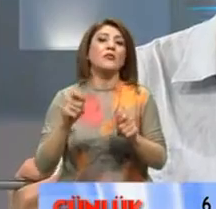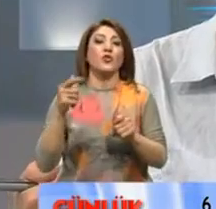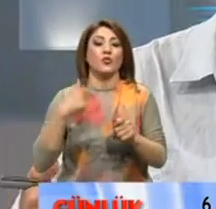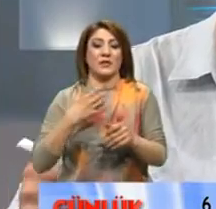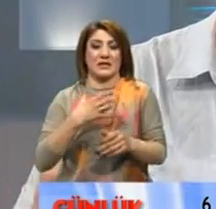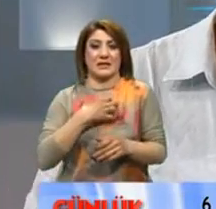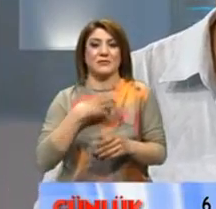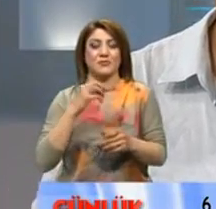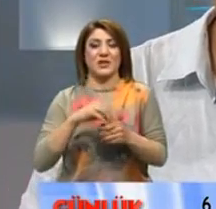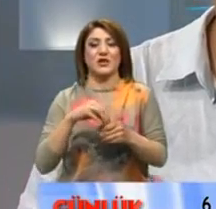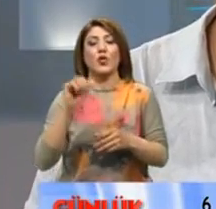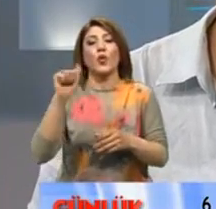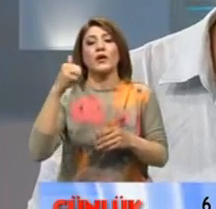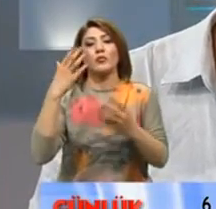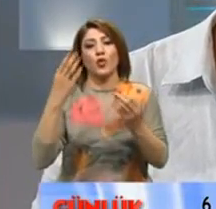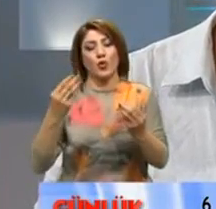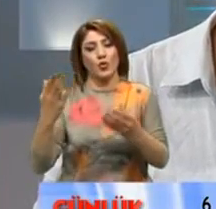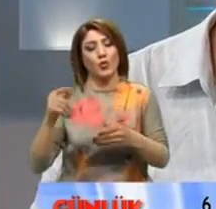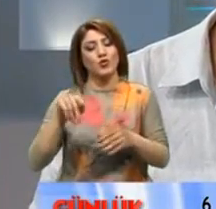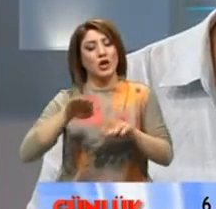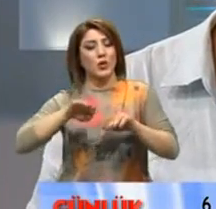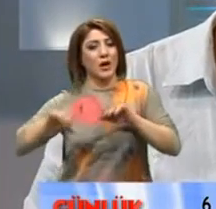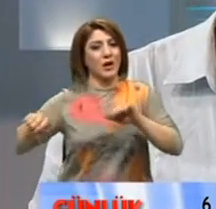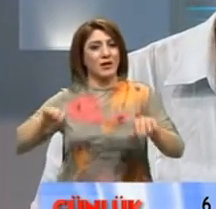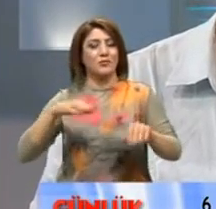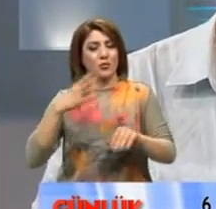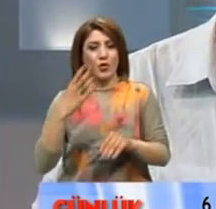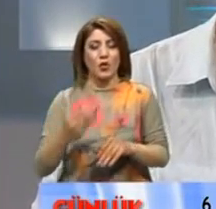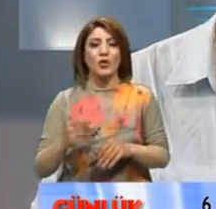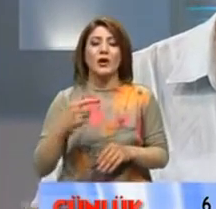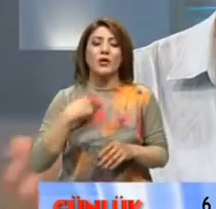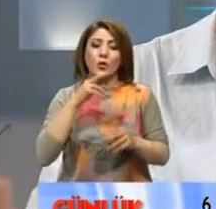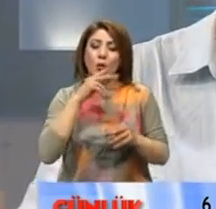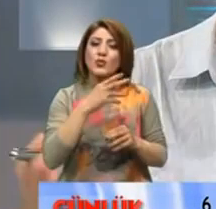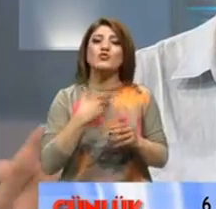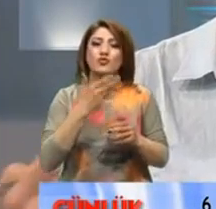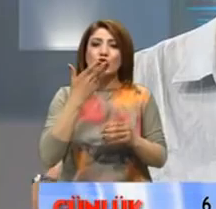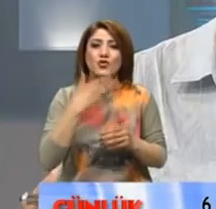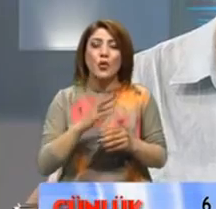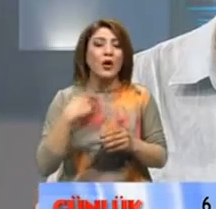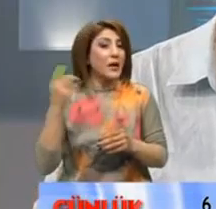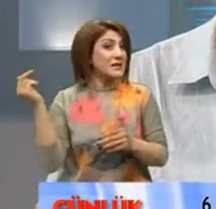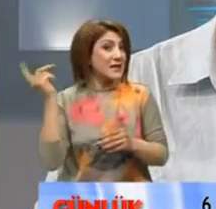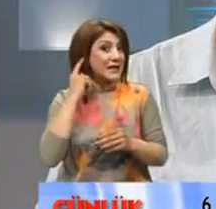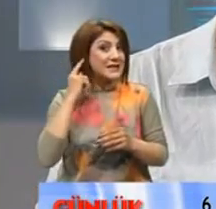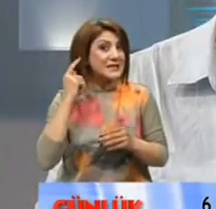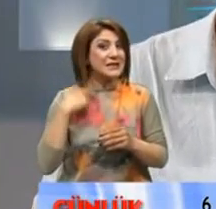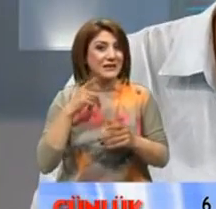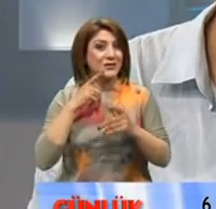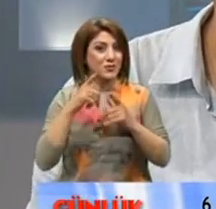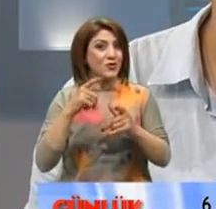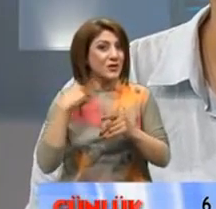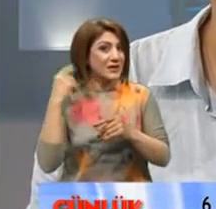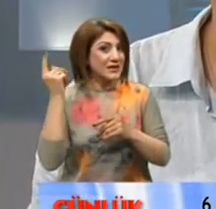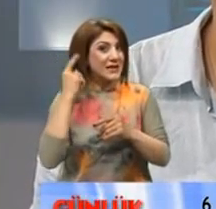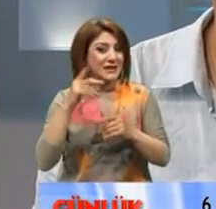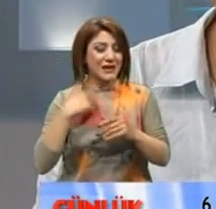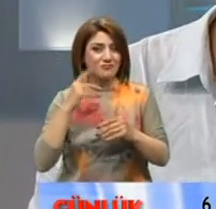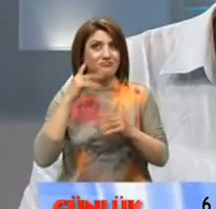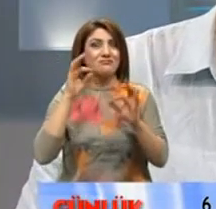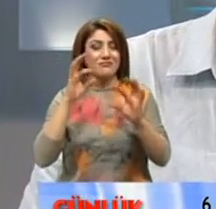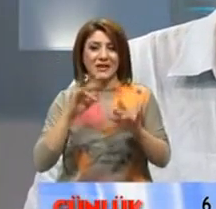için önemli olmuş oluyor. Bu şekilde ayırt etmiş oluyoruz. Her ne kadar konuşamıyor olsalar bile sesli uyaranlara, konuşma seslerini verdikleri